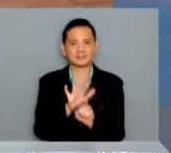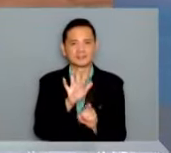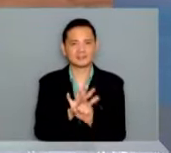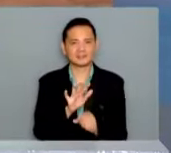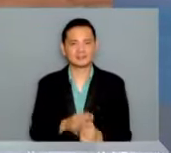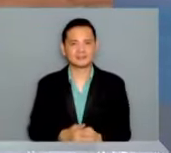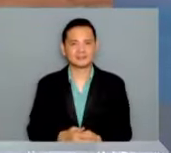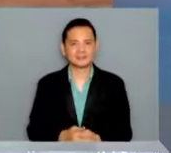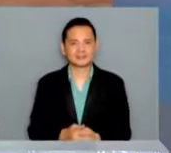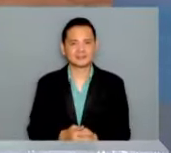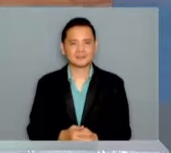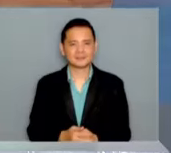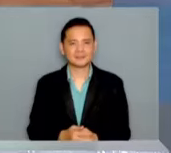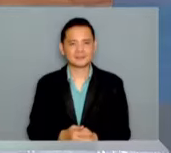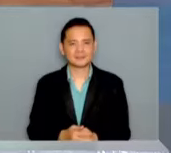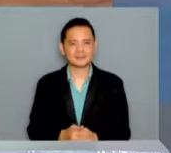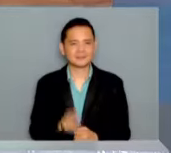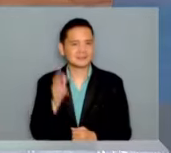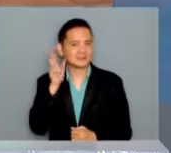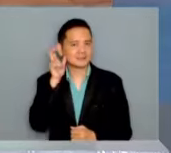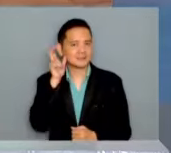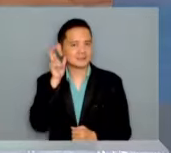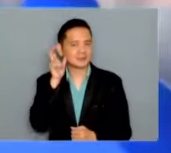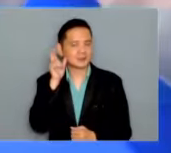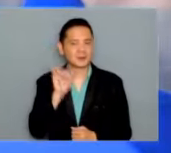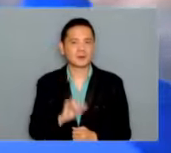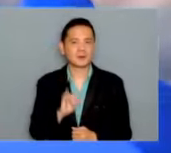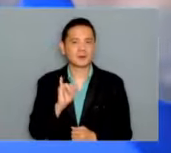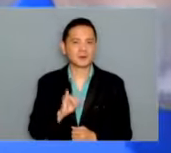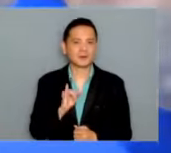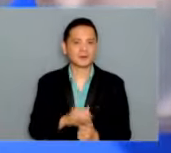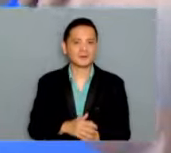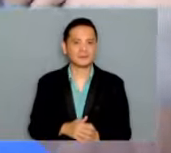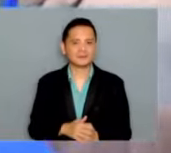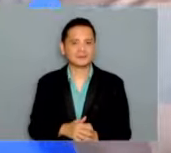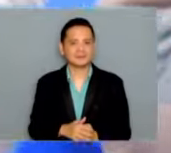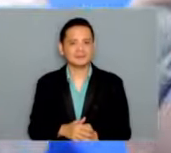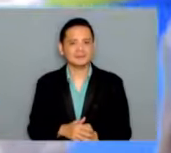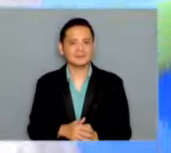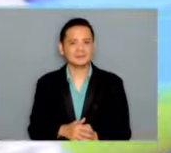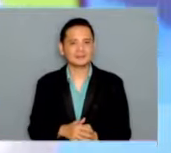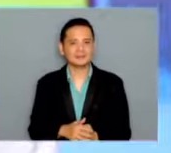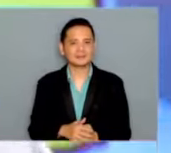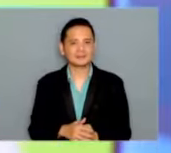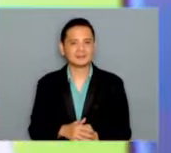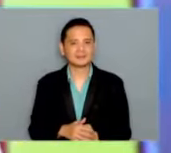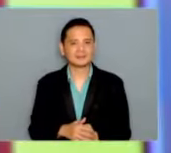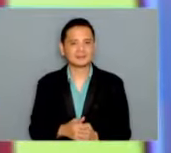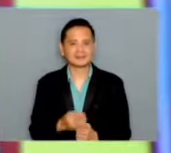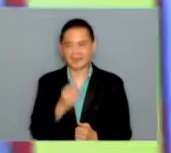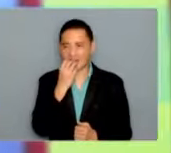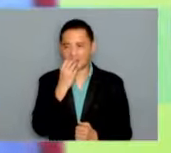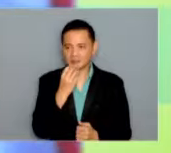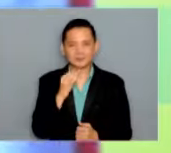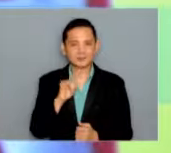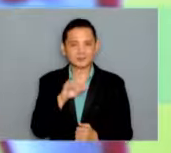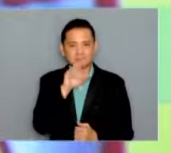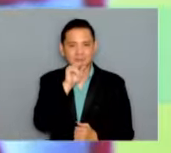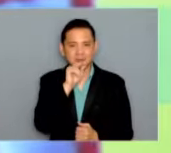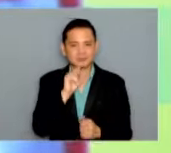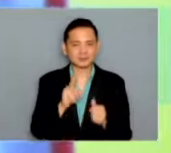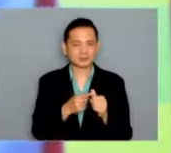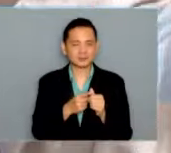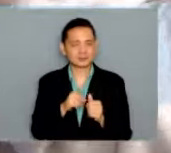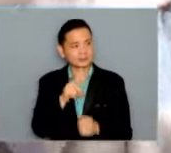marinig mo rin ah. Oy, may nagsishake sa loob ng garage. Nandiyan siya. Unahin natin yung sisiw. Kelly, I have a question. Are yes. the are